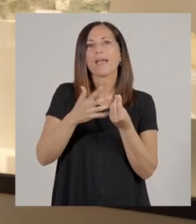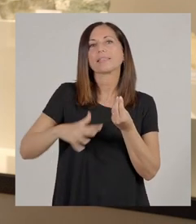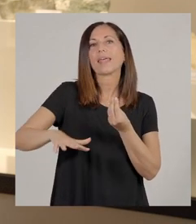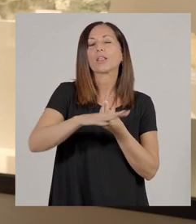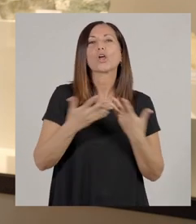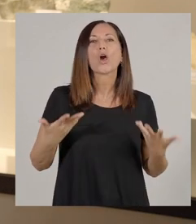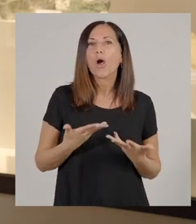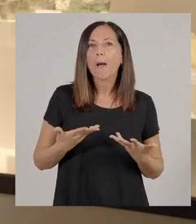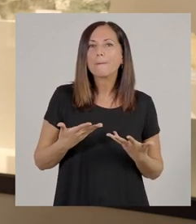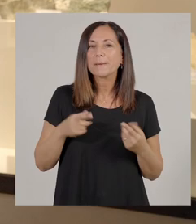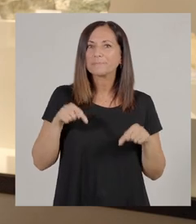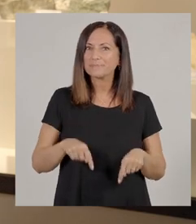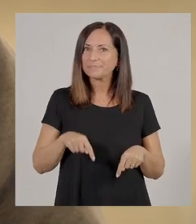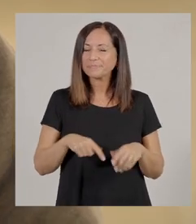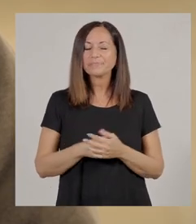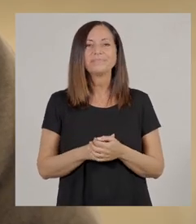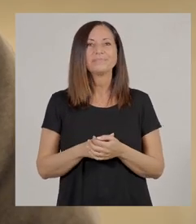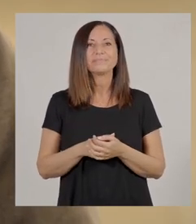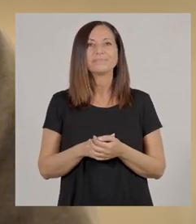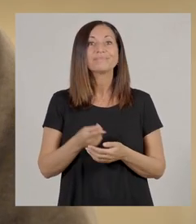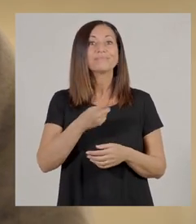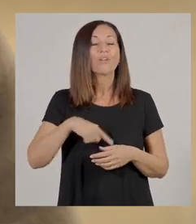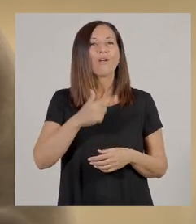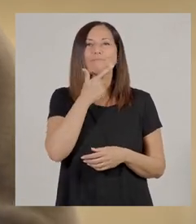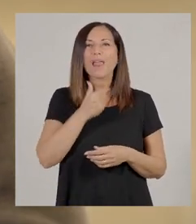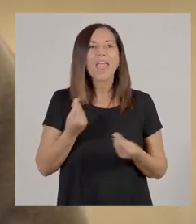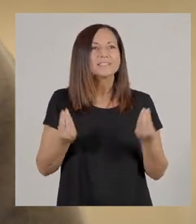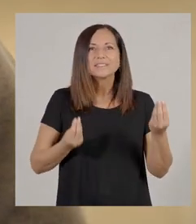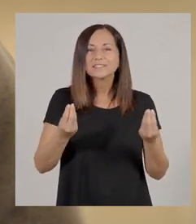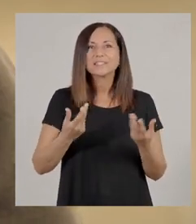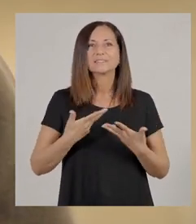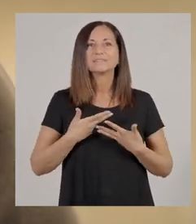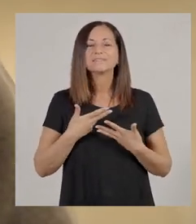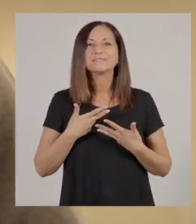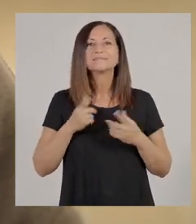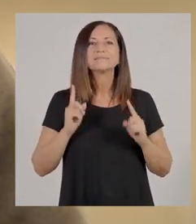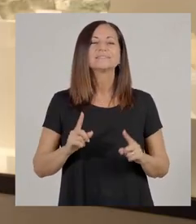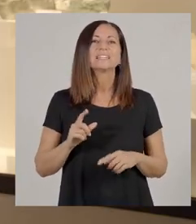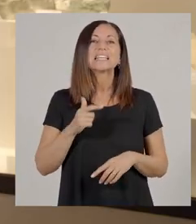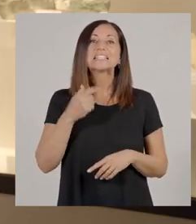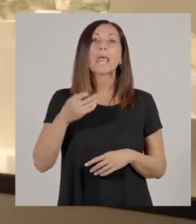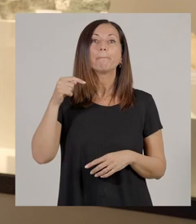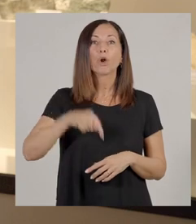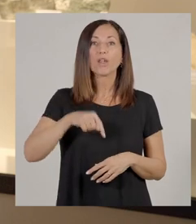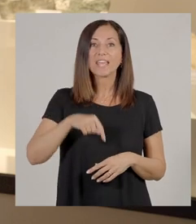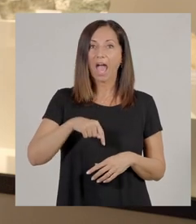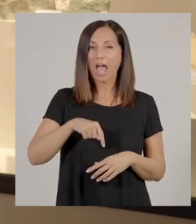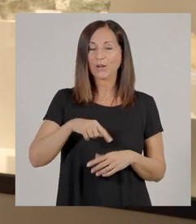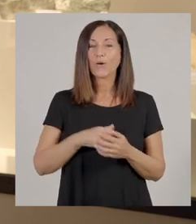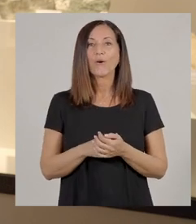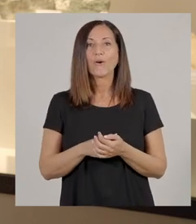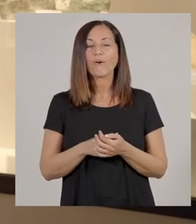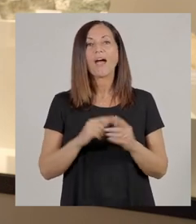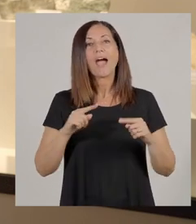capire cos'è il territorio di Sempronianano. Quindi tutte le nostre bellezze, diciamo, di Sempronianano e